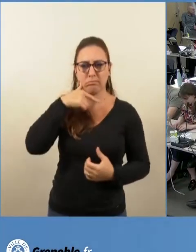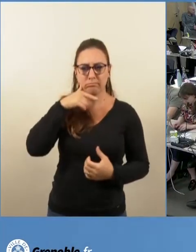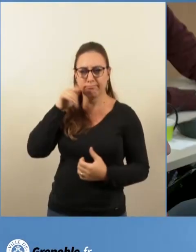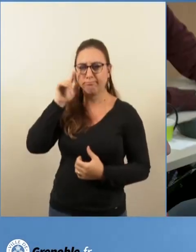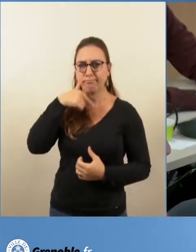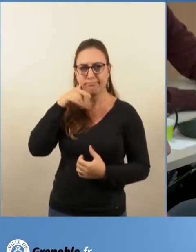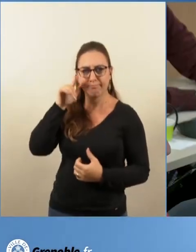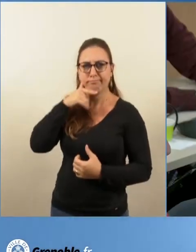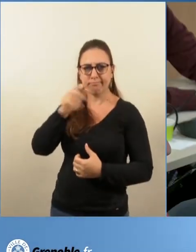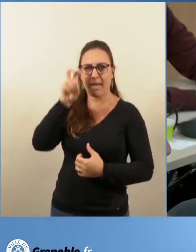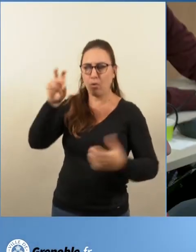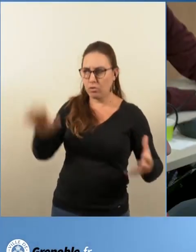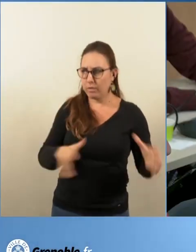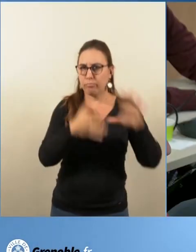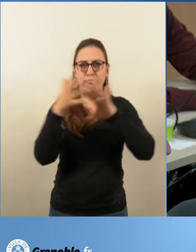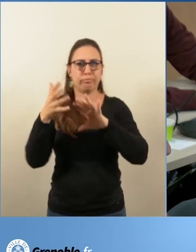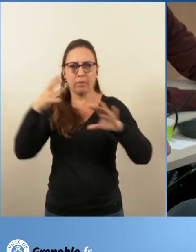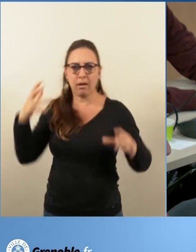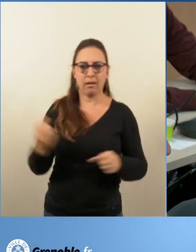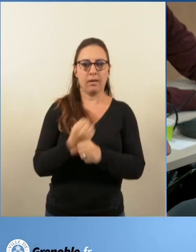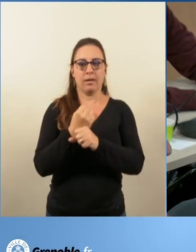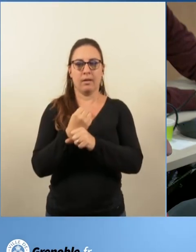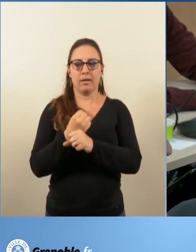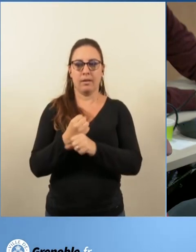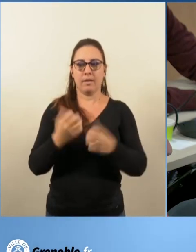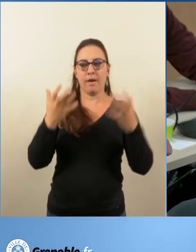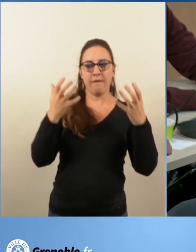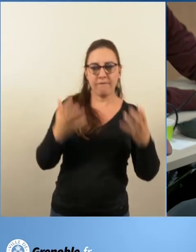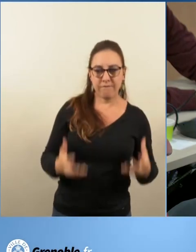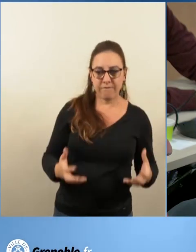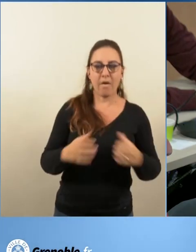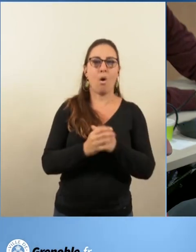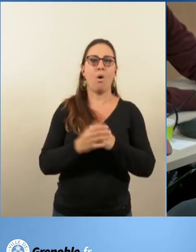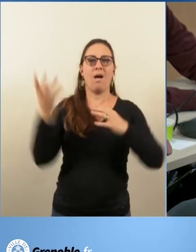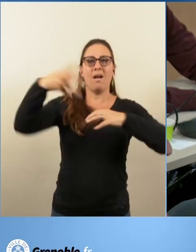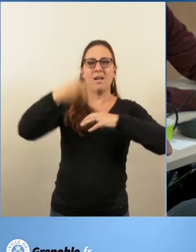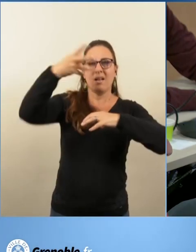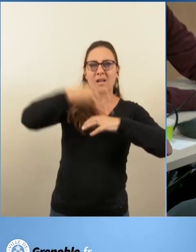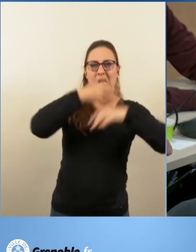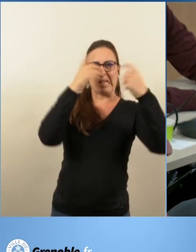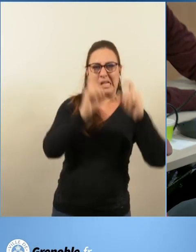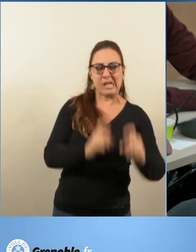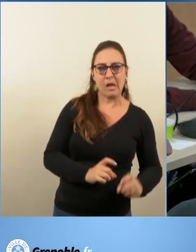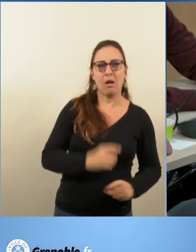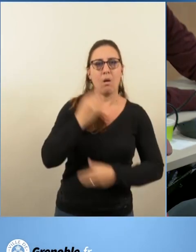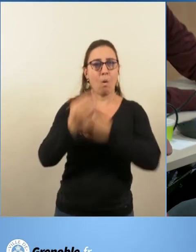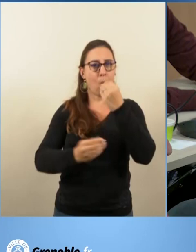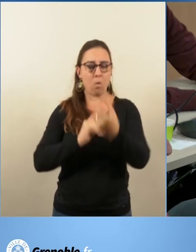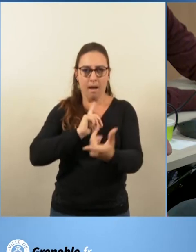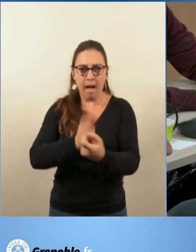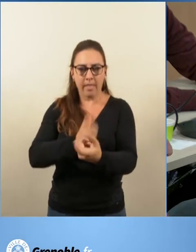transition écologique tant en matière d'atténuation des émissions de gaz à effet de serre que d'adaptation